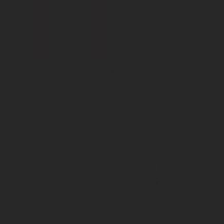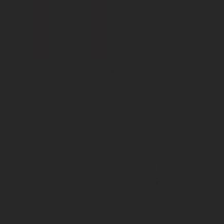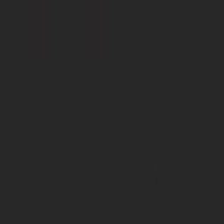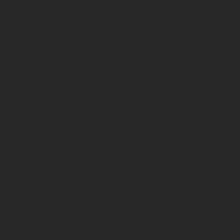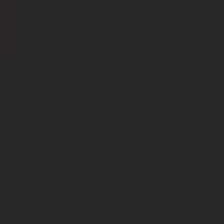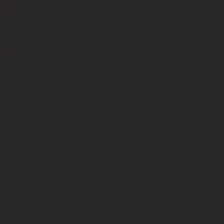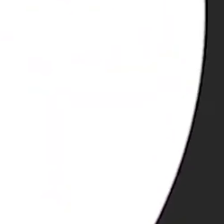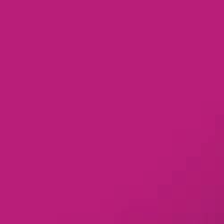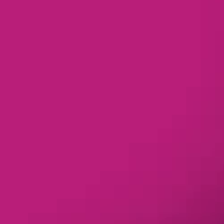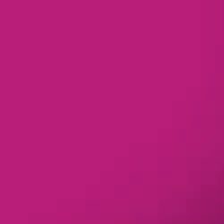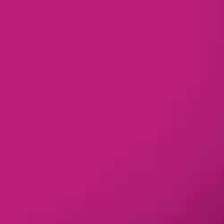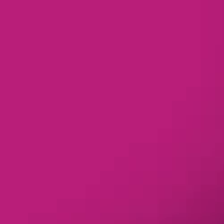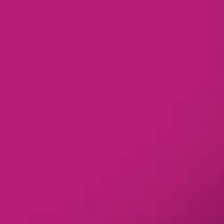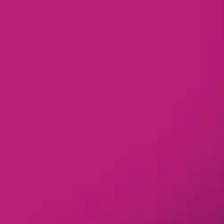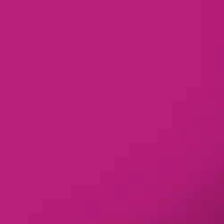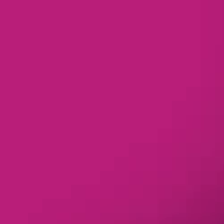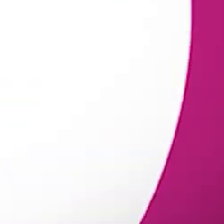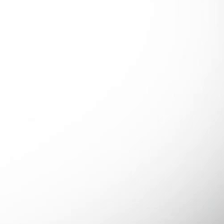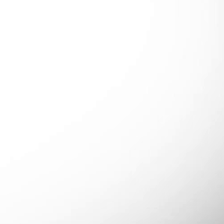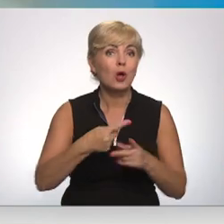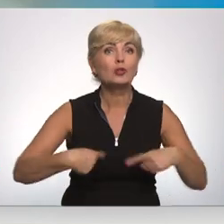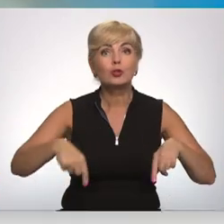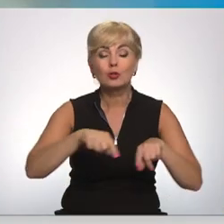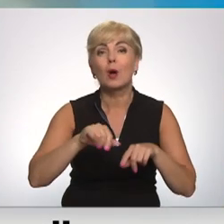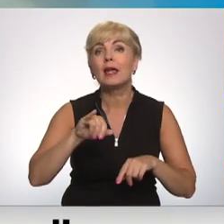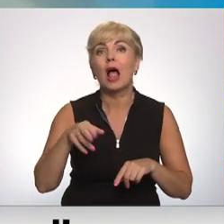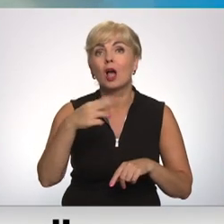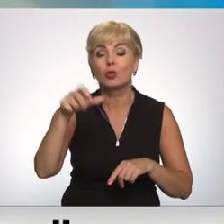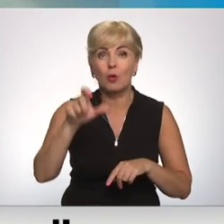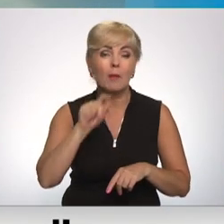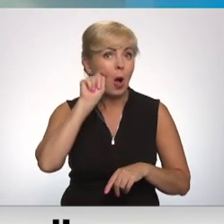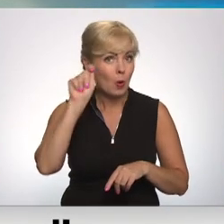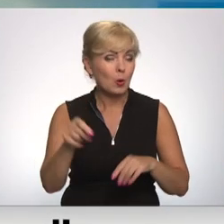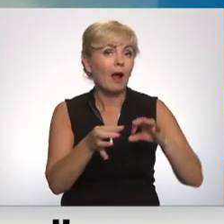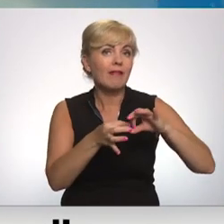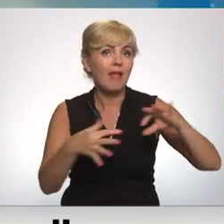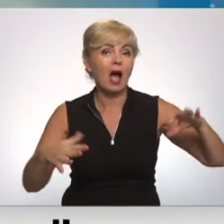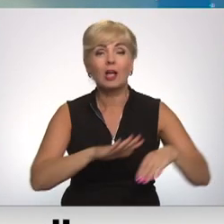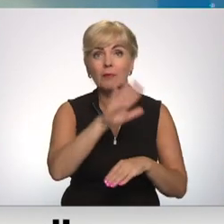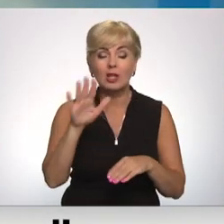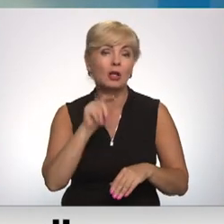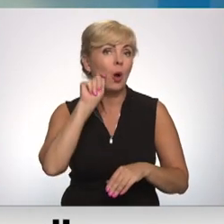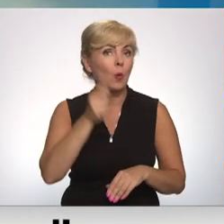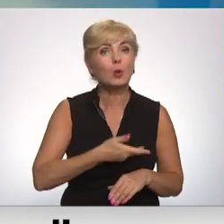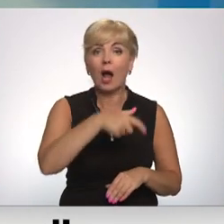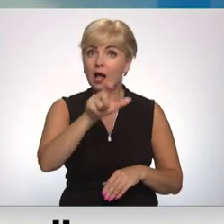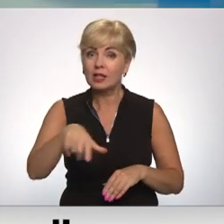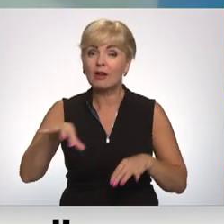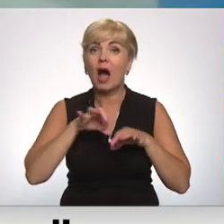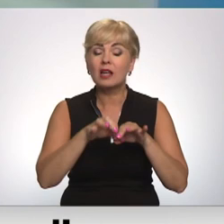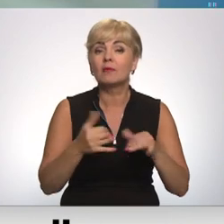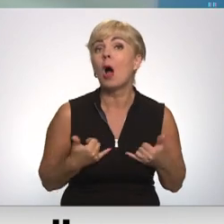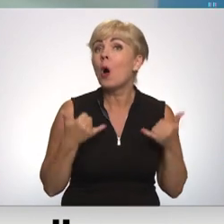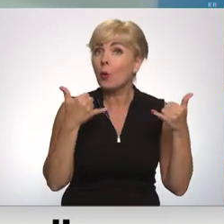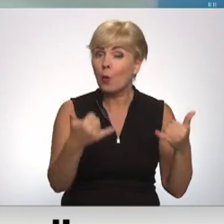Re, viss ēters ir te! Ukrainā šodien neatkarības diena. To Ukrainas iedzīvotāji aizvada